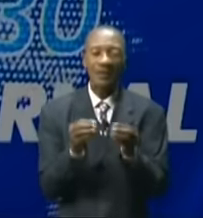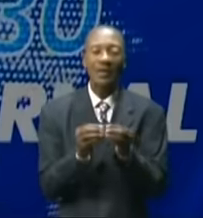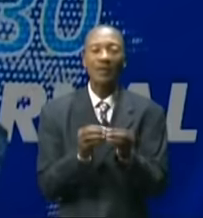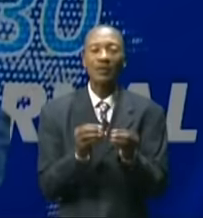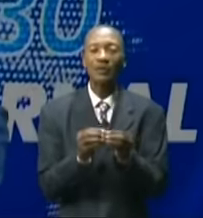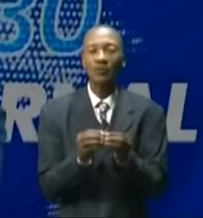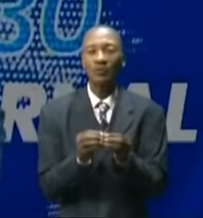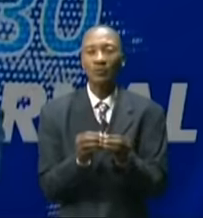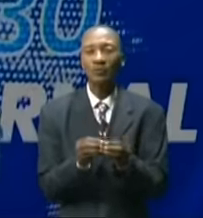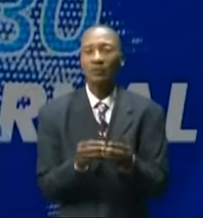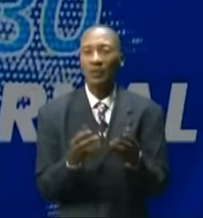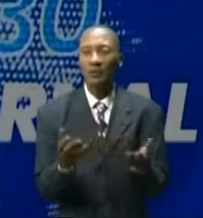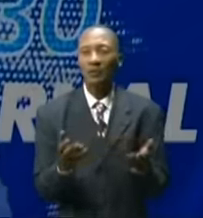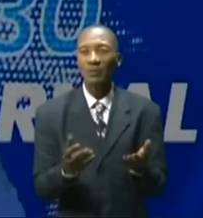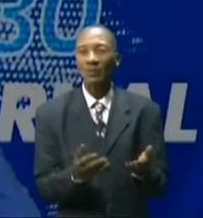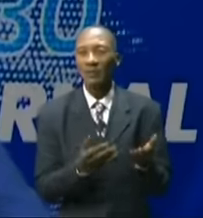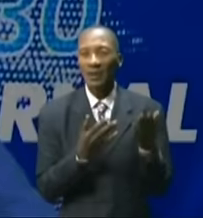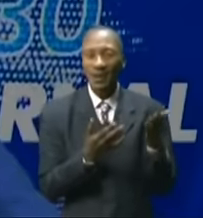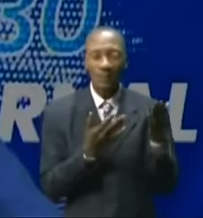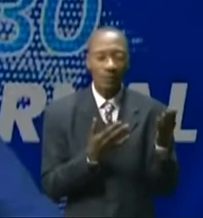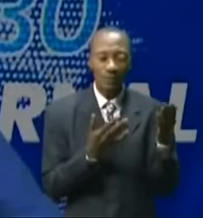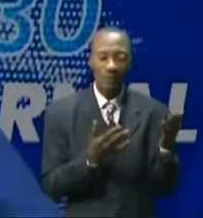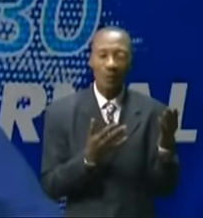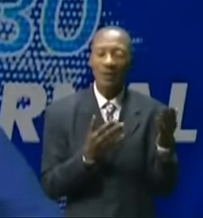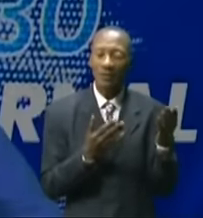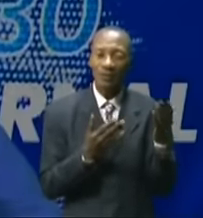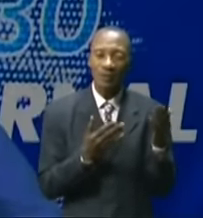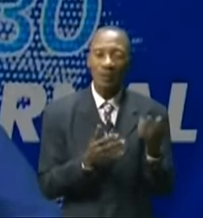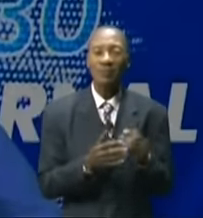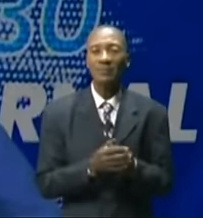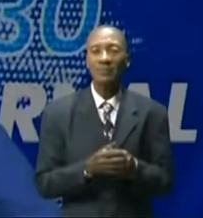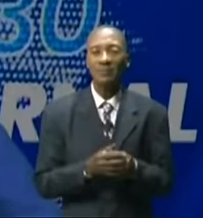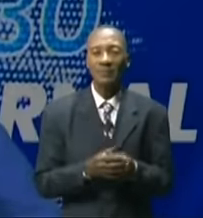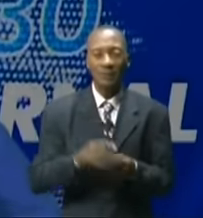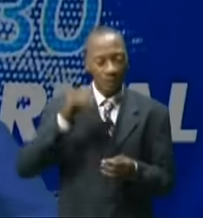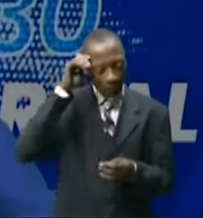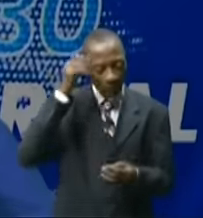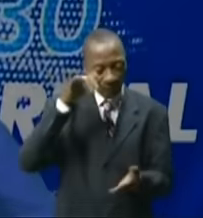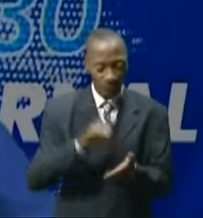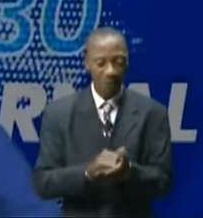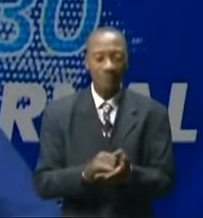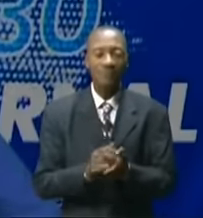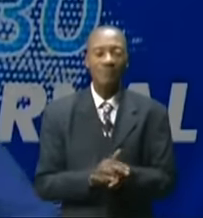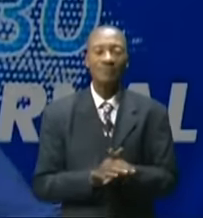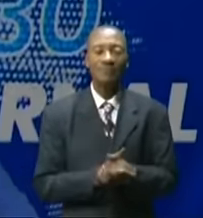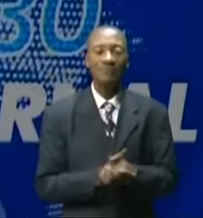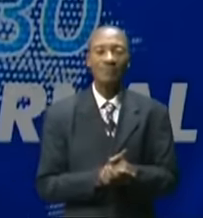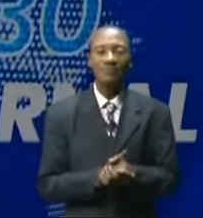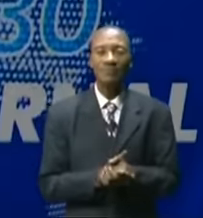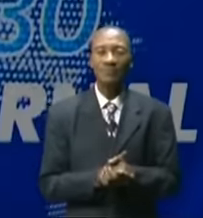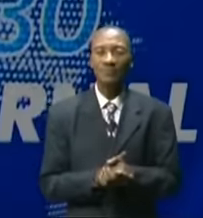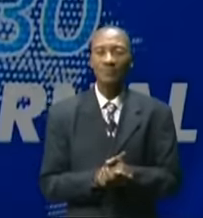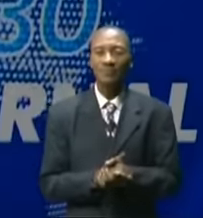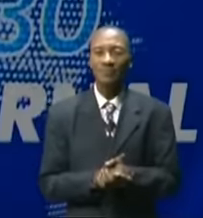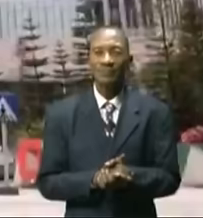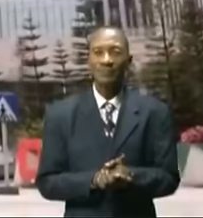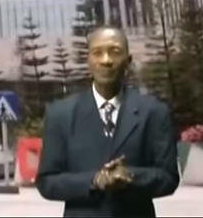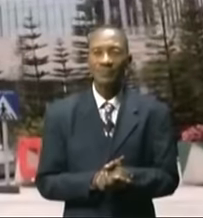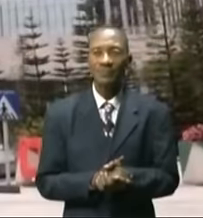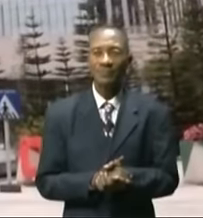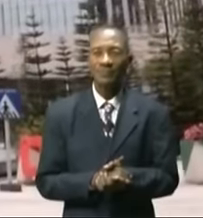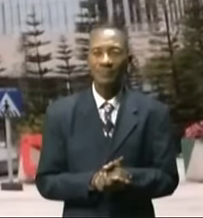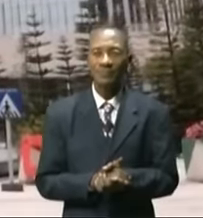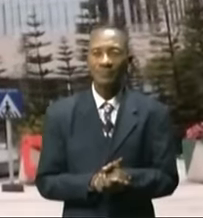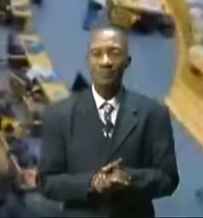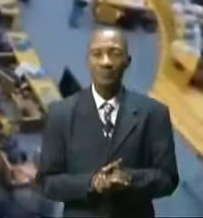une initiative du Conseil national de la jeunesse pour interpeller la communauté africaine. Joseph Oscar Balkaïch pour d'autres précisions. Ils